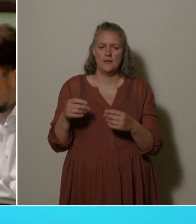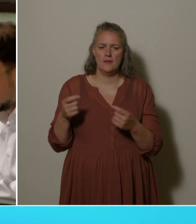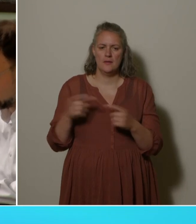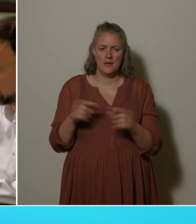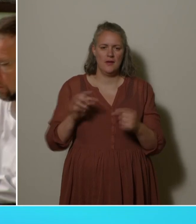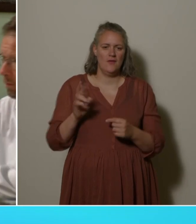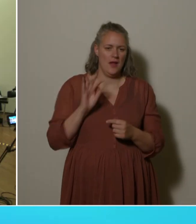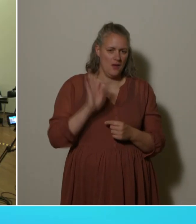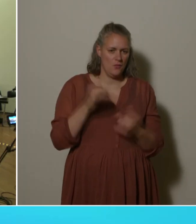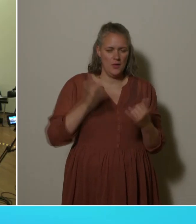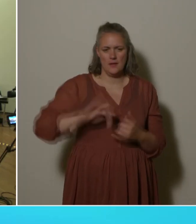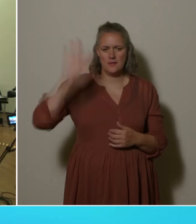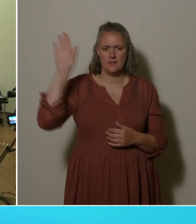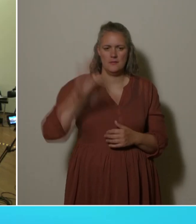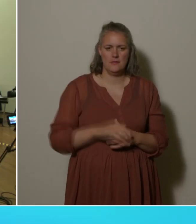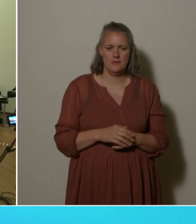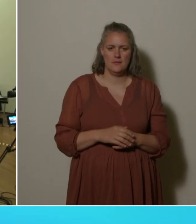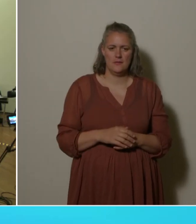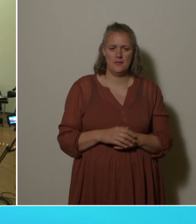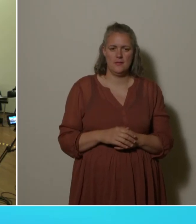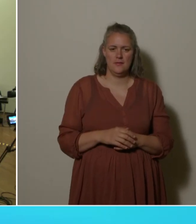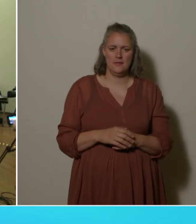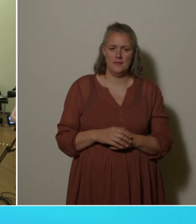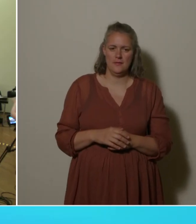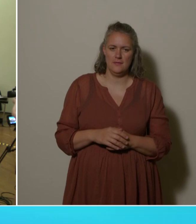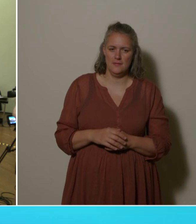Beschlussvorschlag zustimmt, den bitte ich jetzt um das Handzeichen.